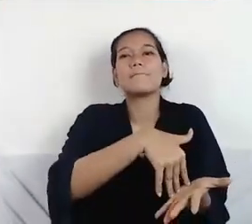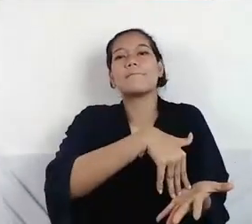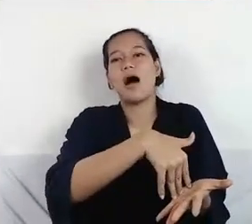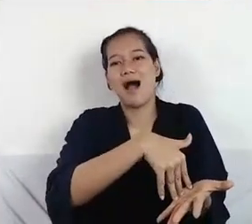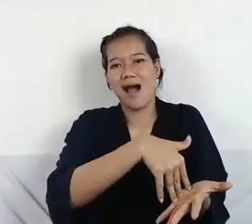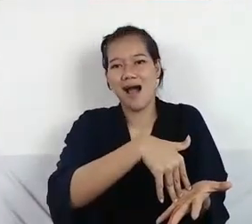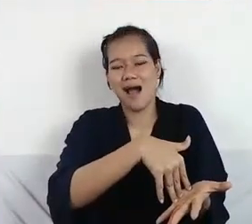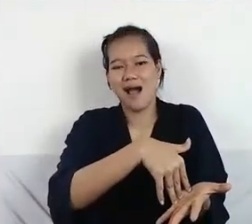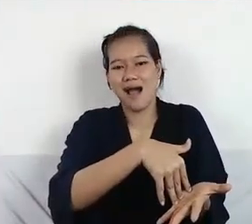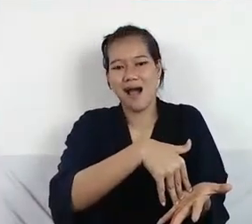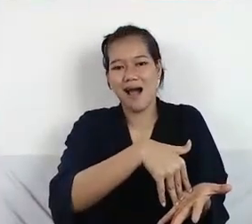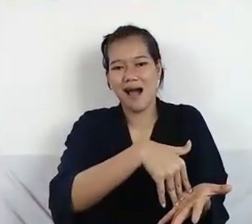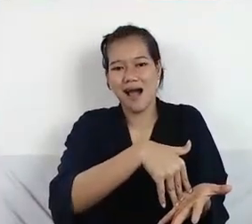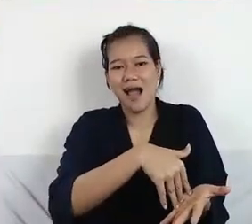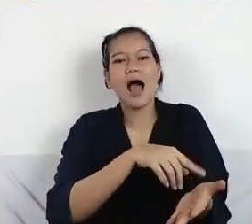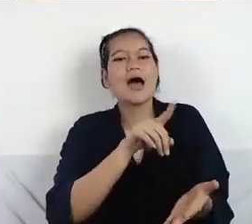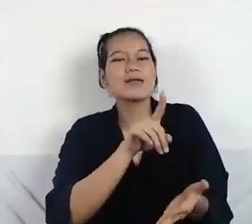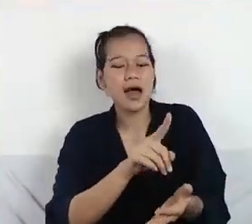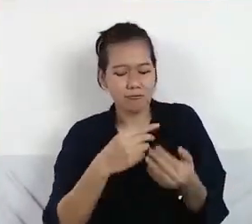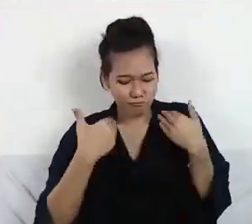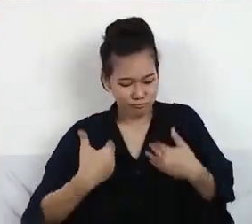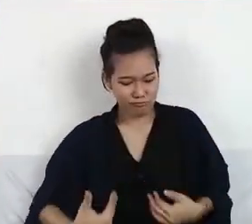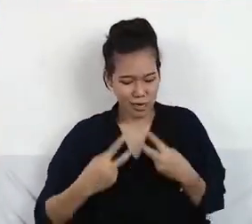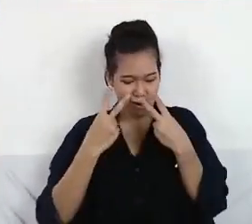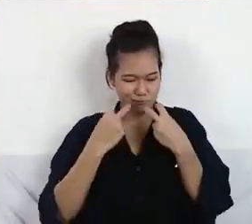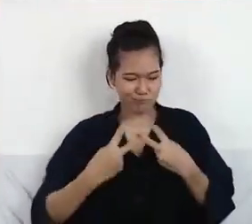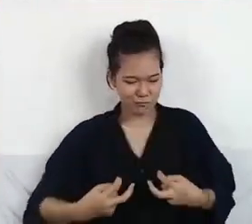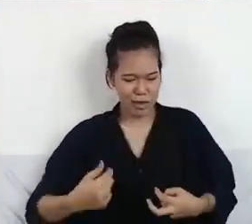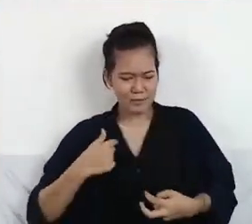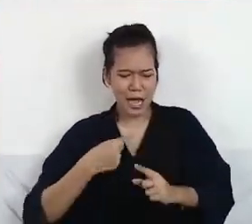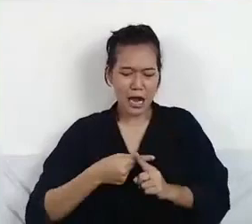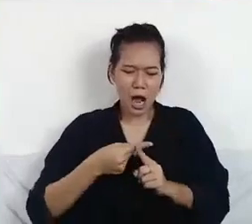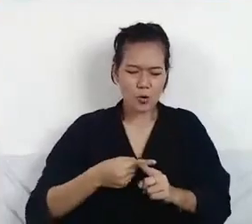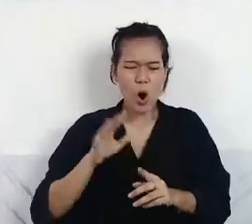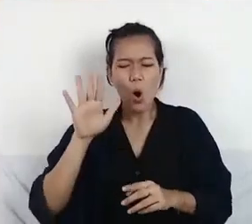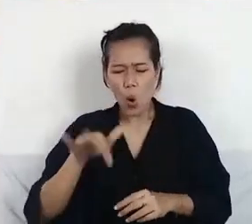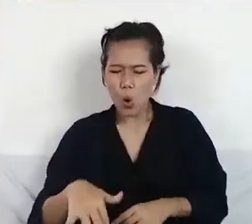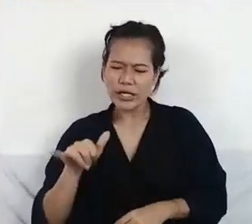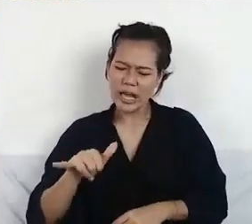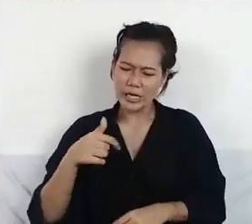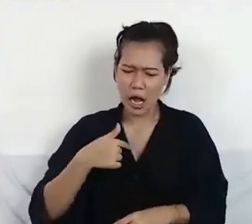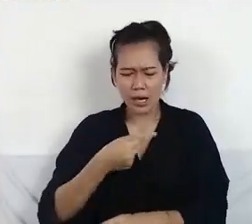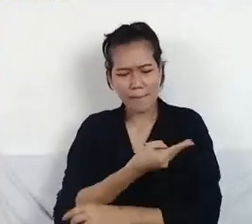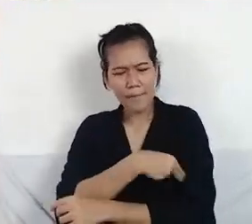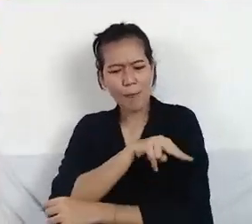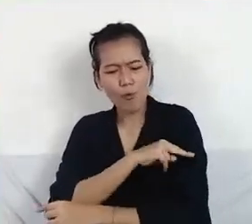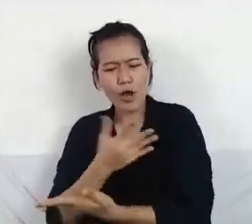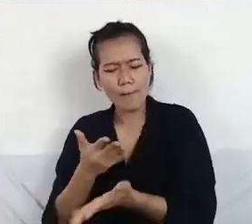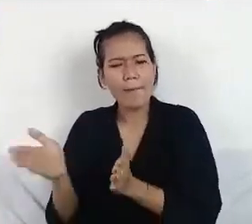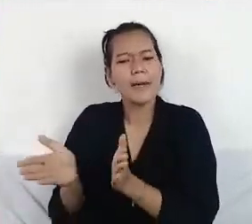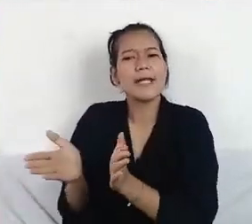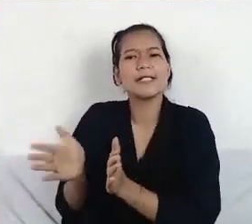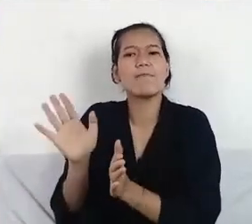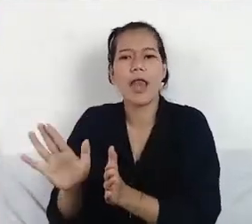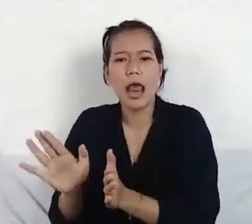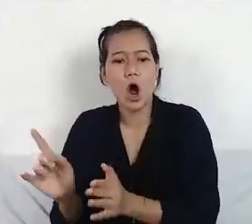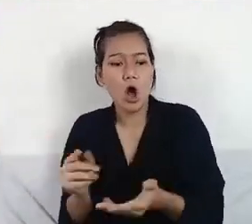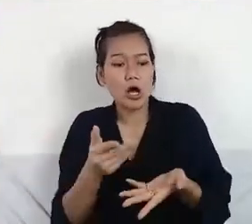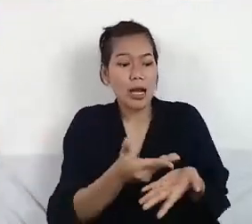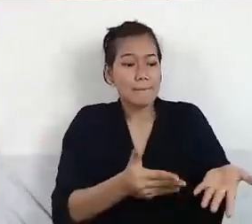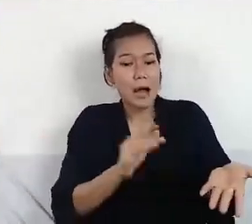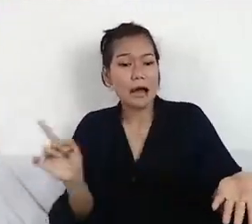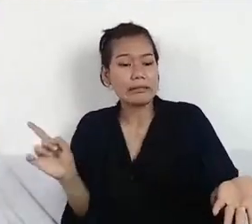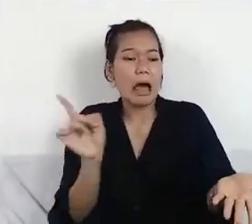Dalam self-assessment ini, saudaraku, dia mampu mengukur diri. Oh, memang bakatku ini ada di manajemen, bukan di lapangan.